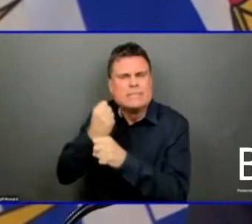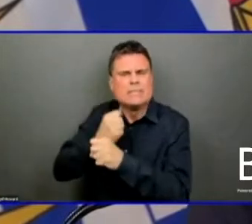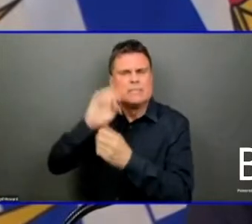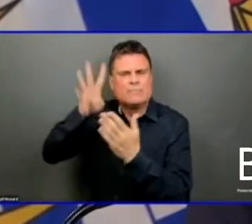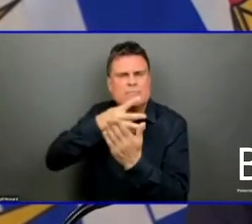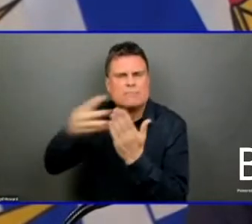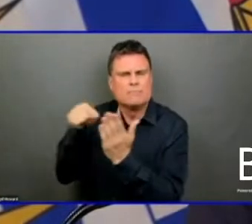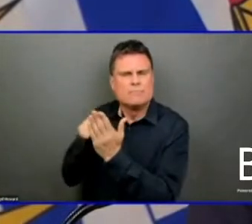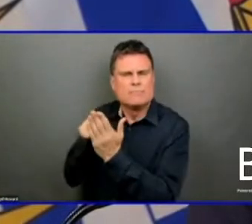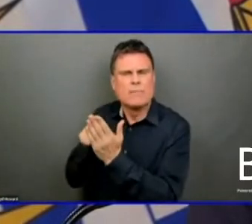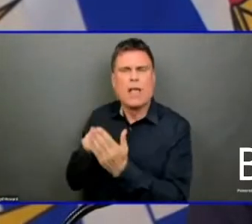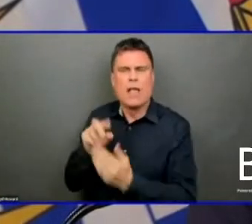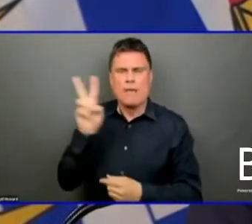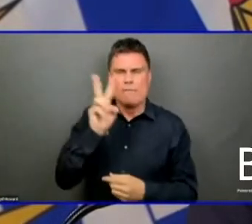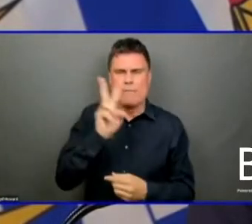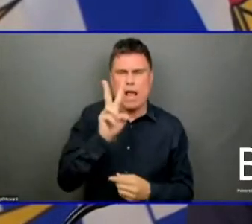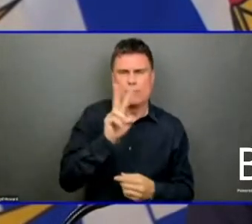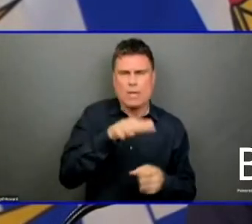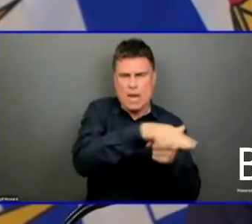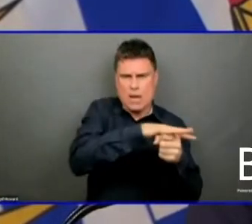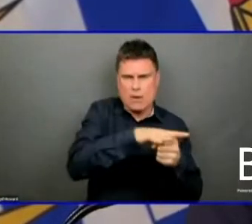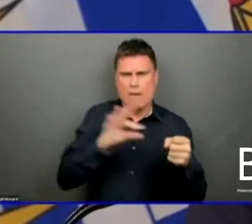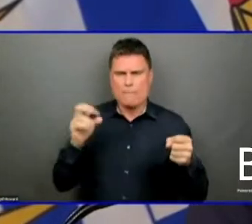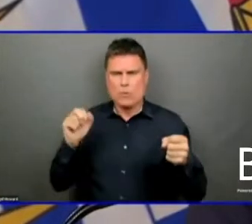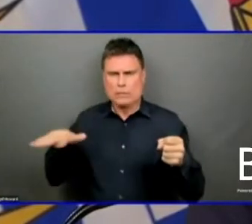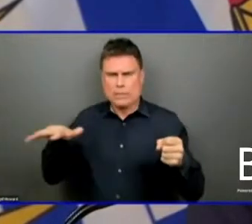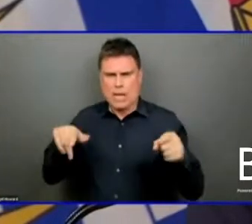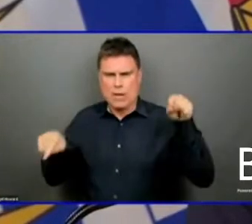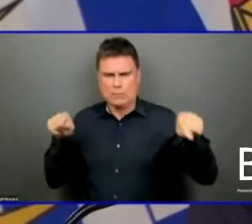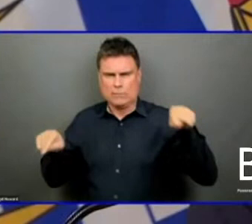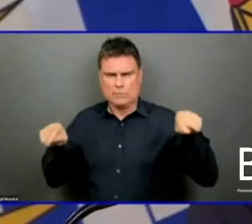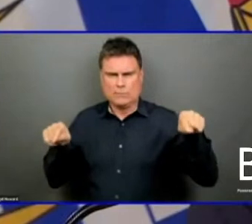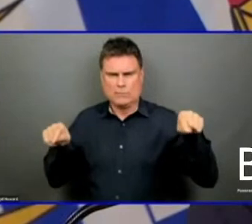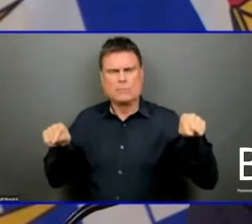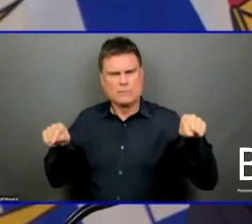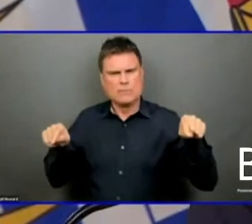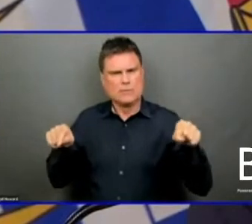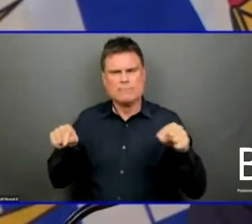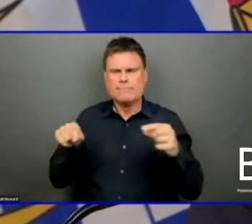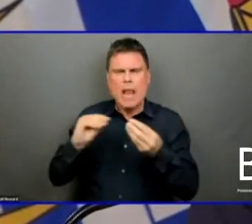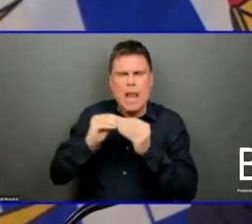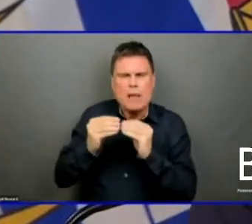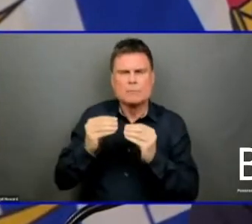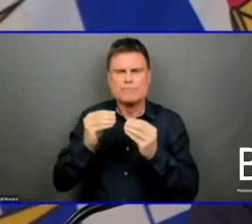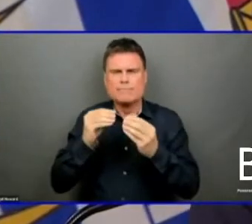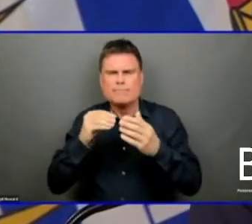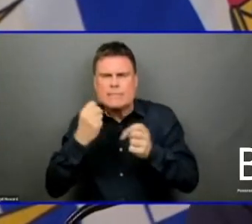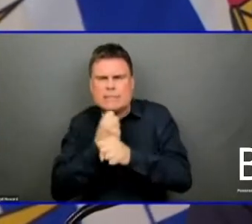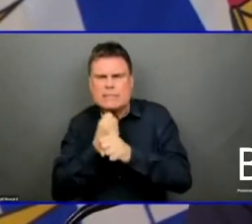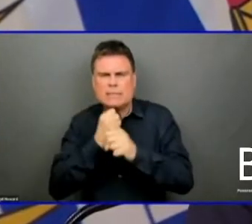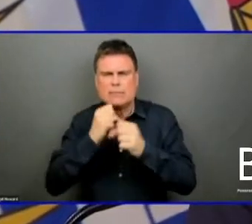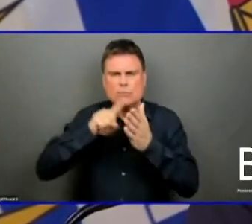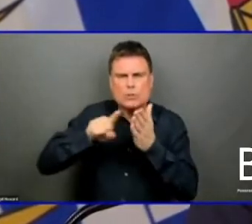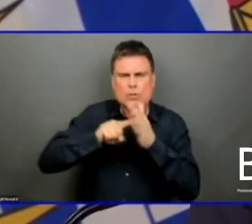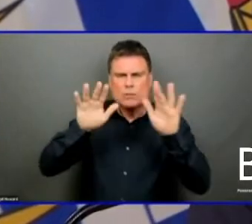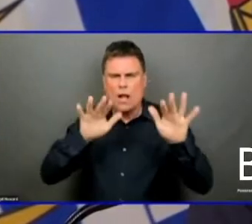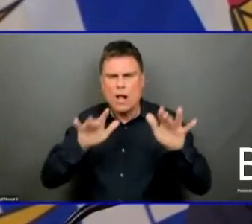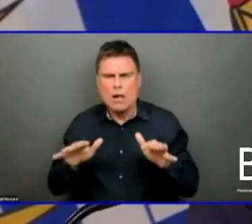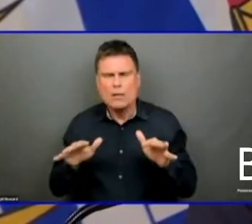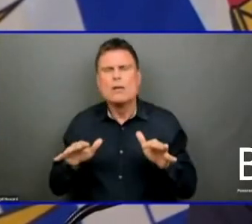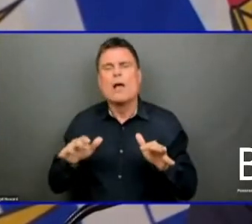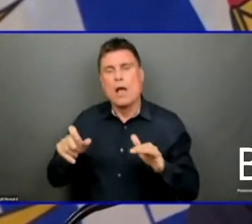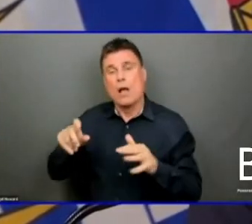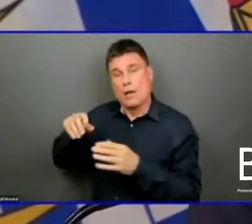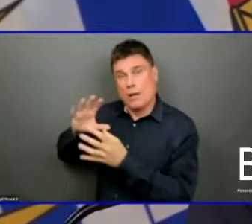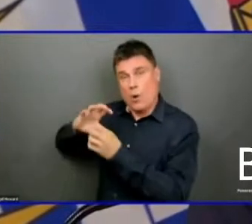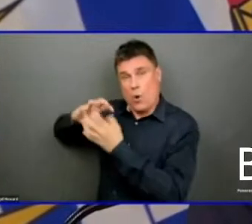追 coming 猛 from 打。 before variants of 他也是 concern 说到了 really 延安 took 卫 hold 生 in 局的 BC. 信息提供的。 So, given how transmissible